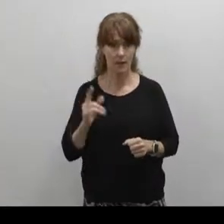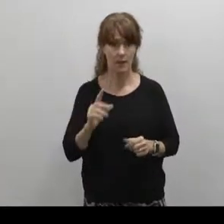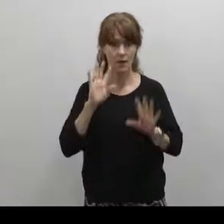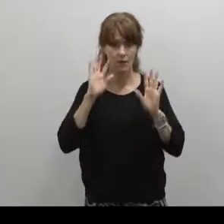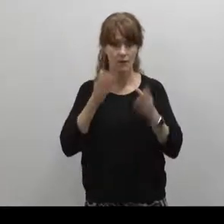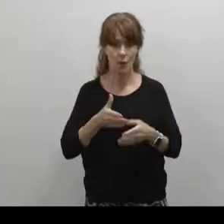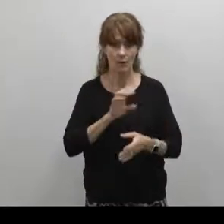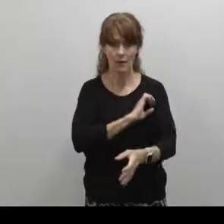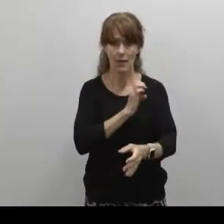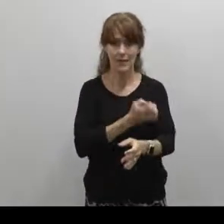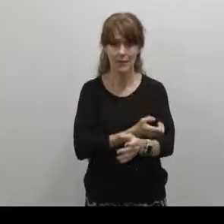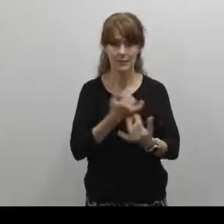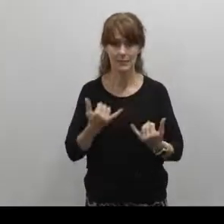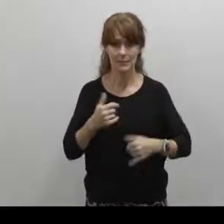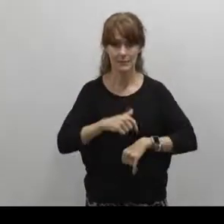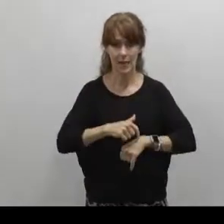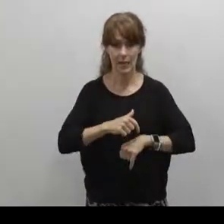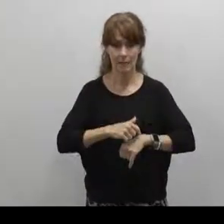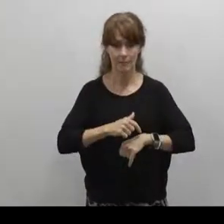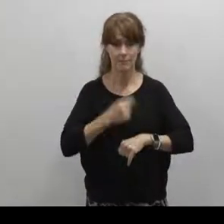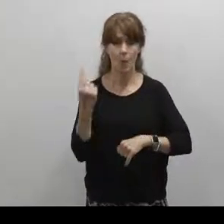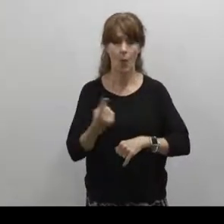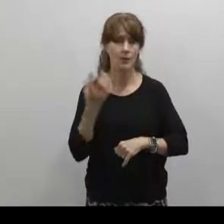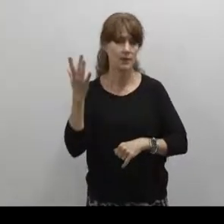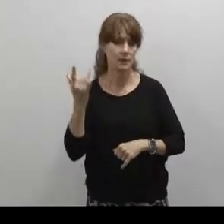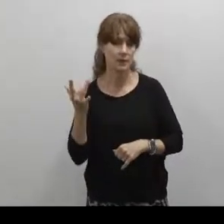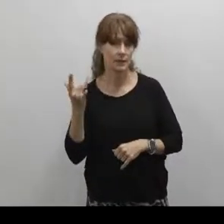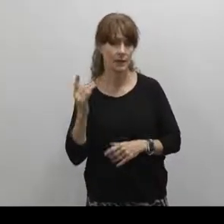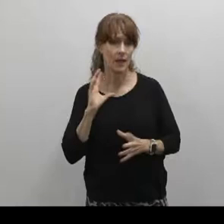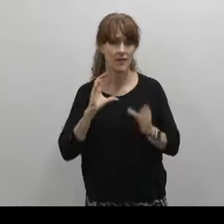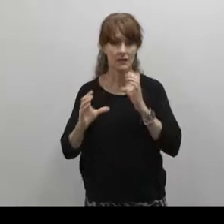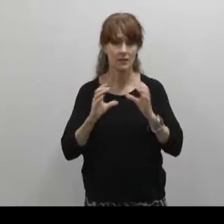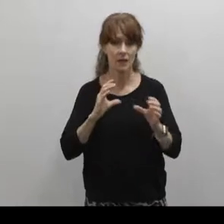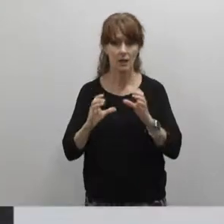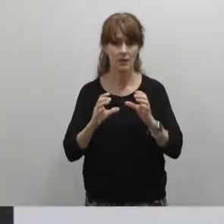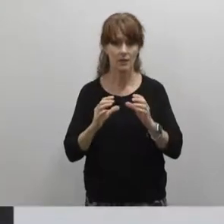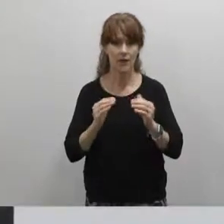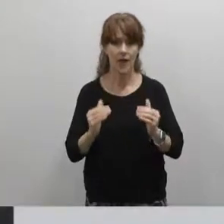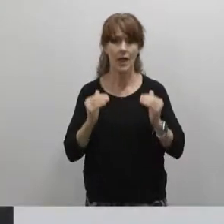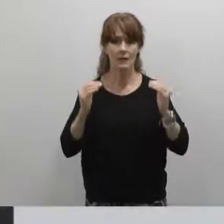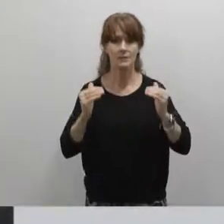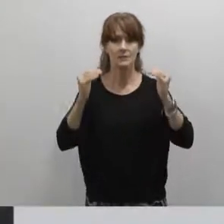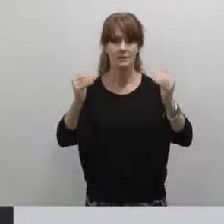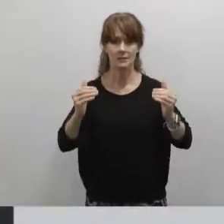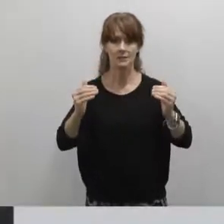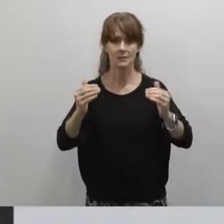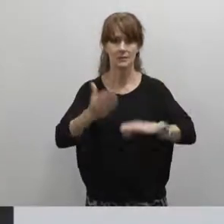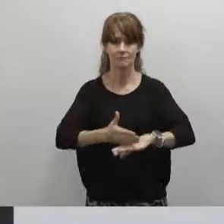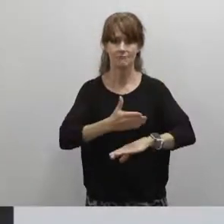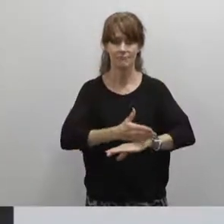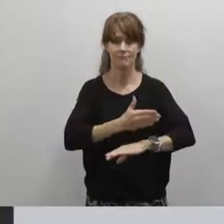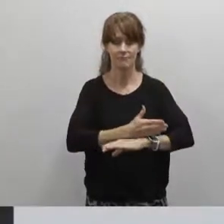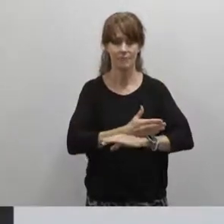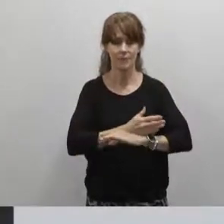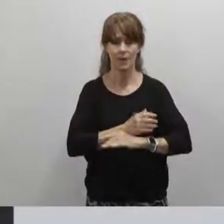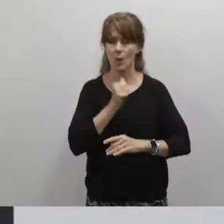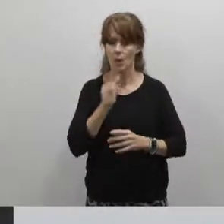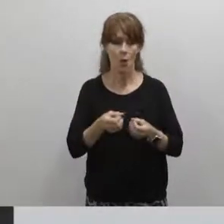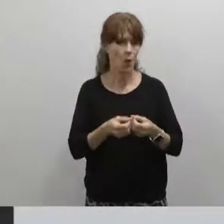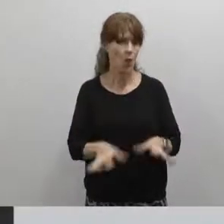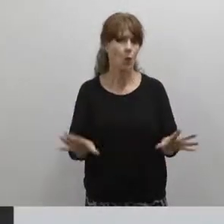sustainability task force khổng ca nghe bí xe bạc bọn tư nâng nê răn rạp hiệp nâng, kích ca nghe nê răn rạp hiệp